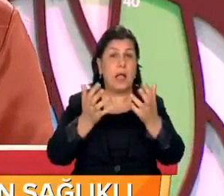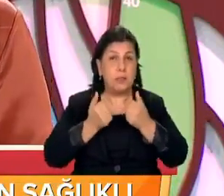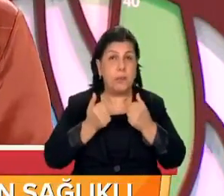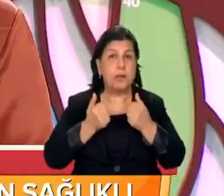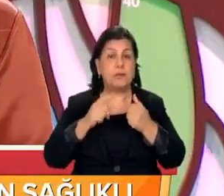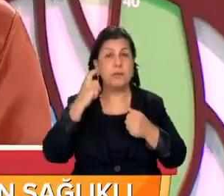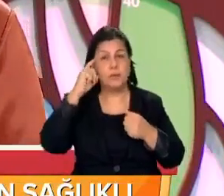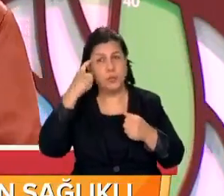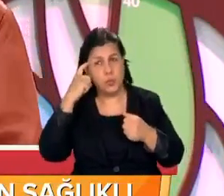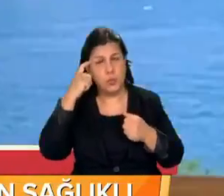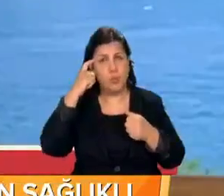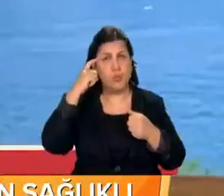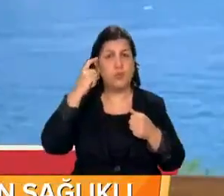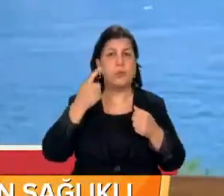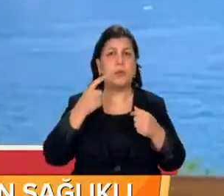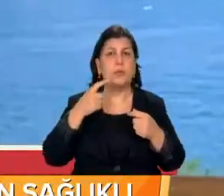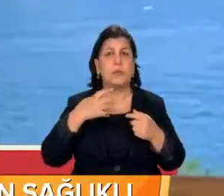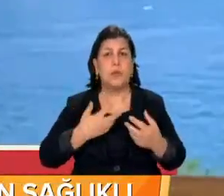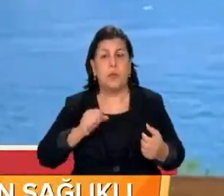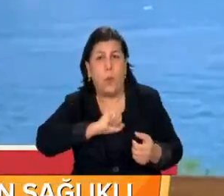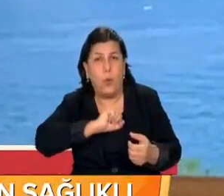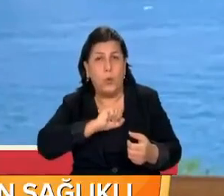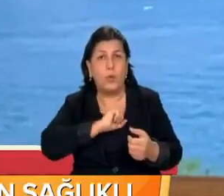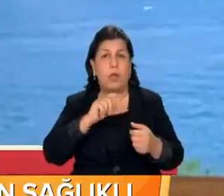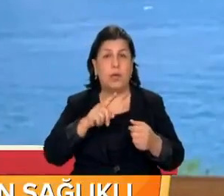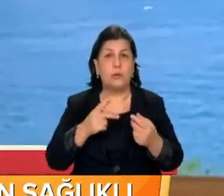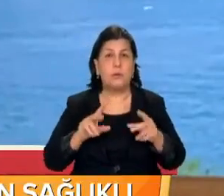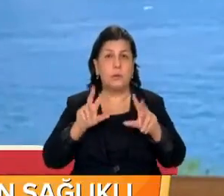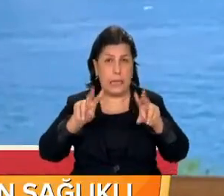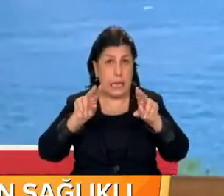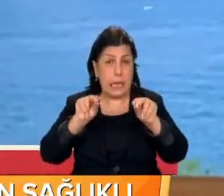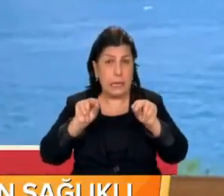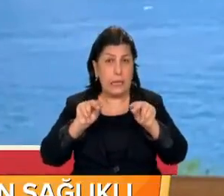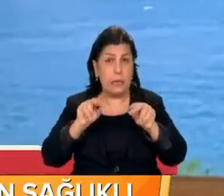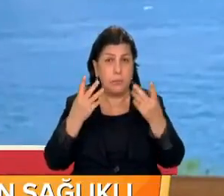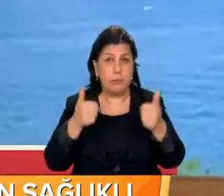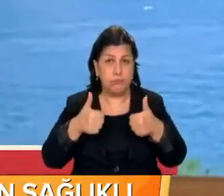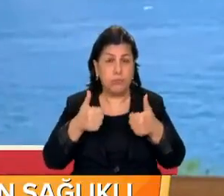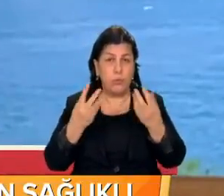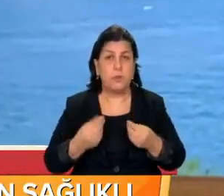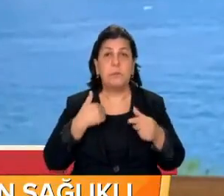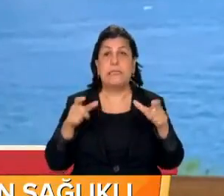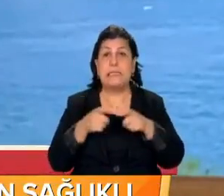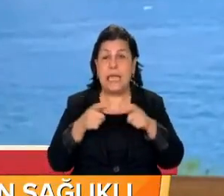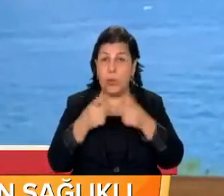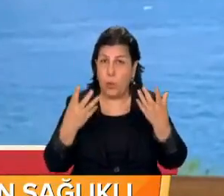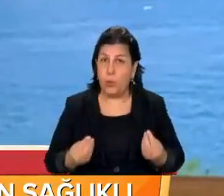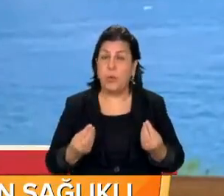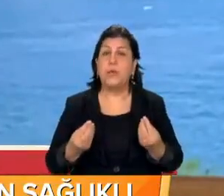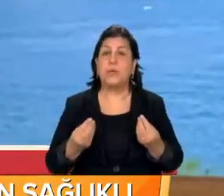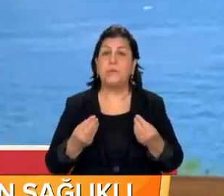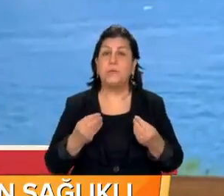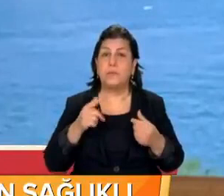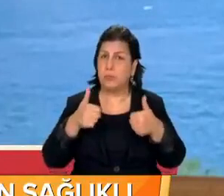Korkular çok kolay halinden mü yeterli mi Evet bu konuda biz böyle Dernek ola ya Ben diğer